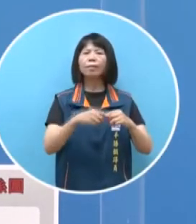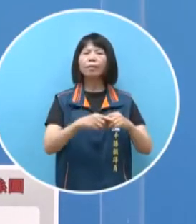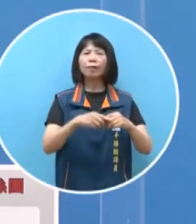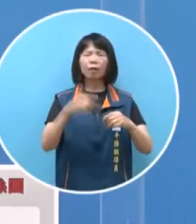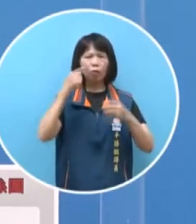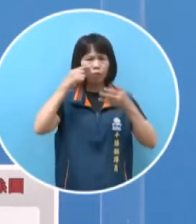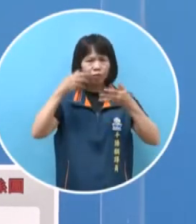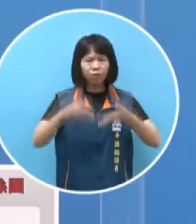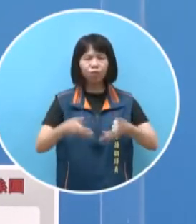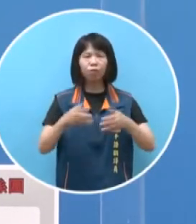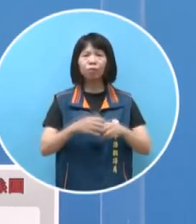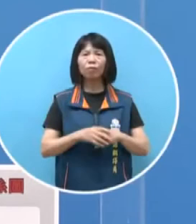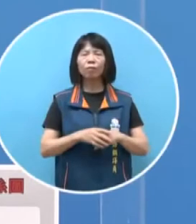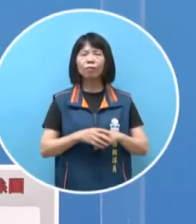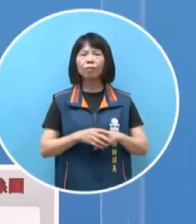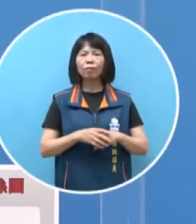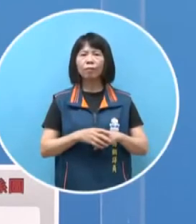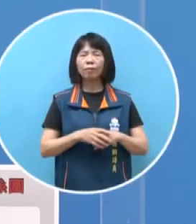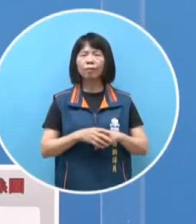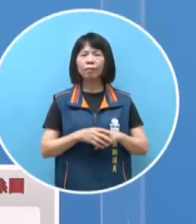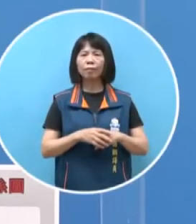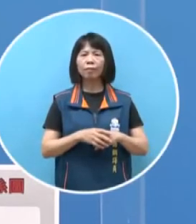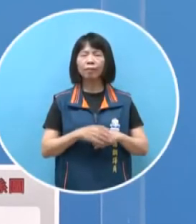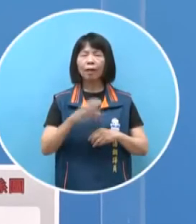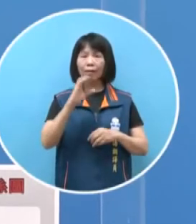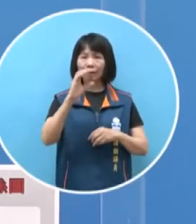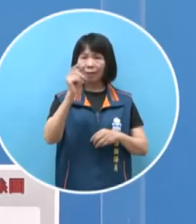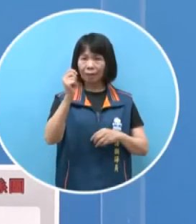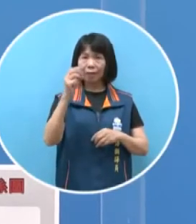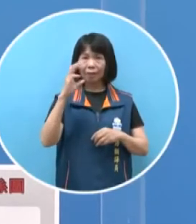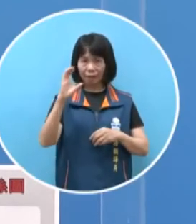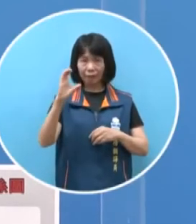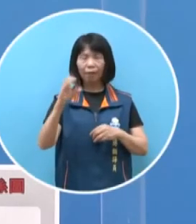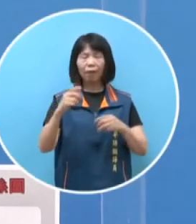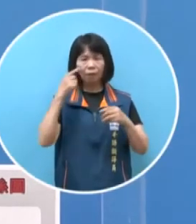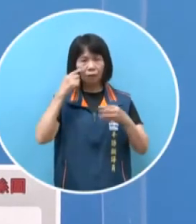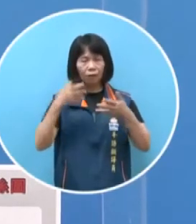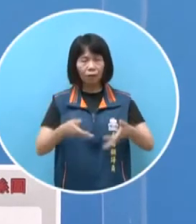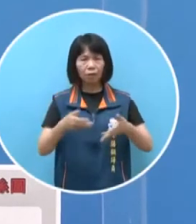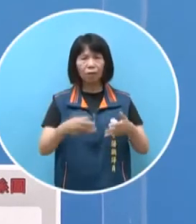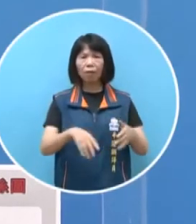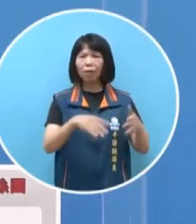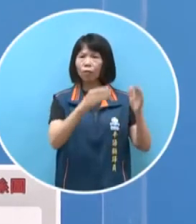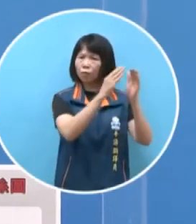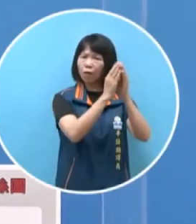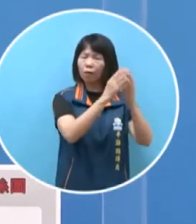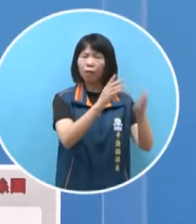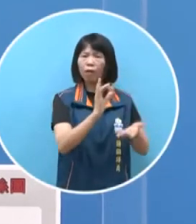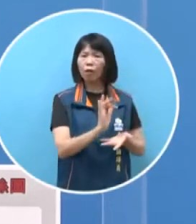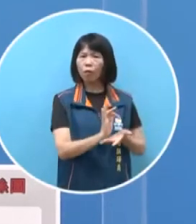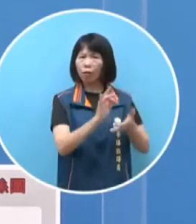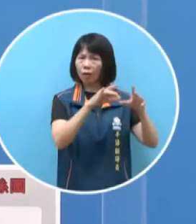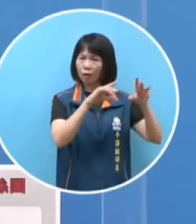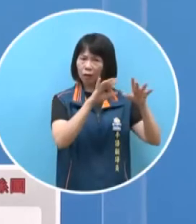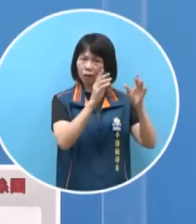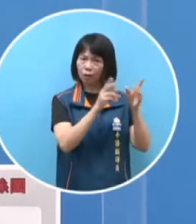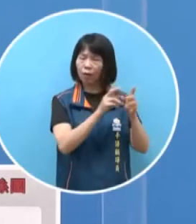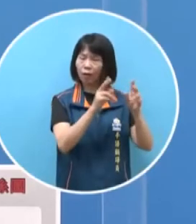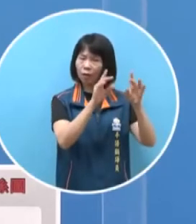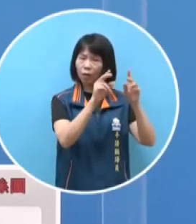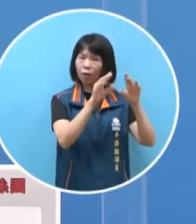的重视，所以从泥水宫，也就是从桃园观音宫